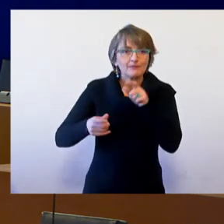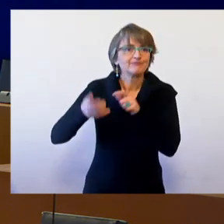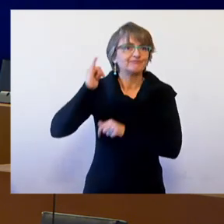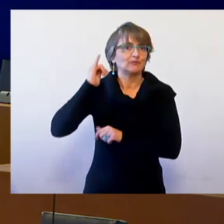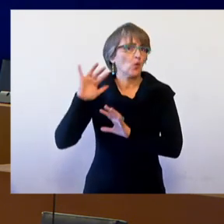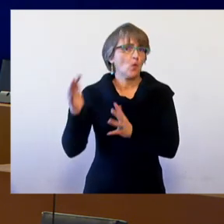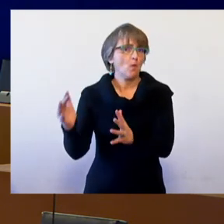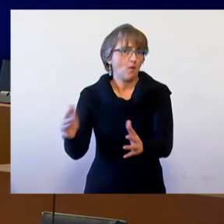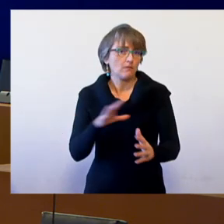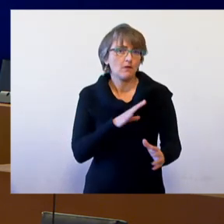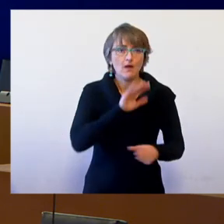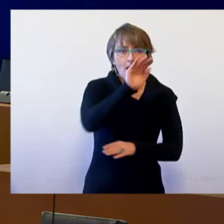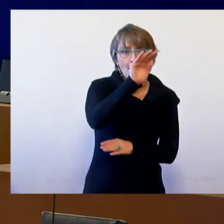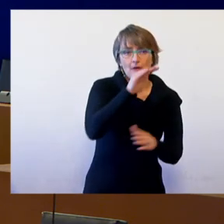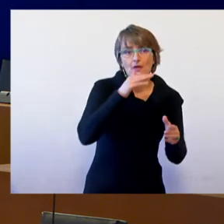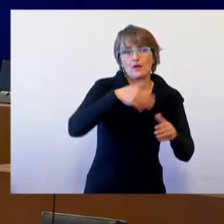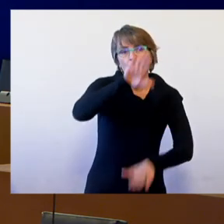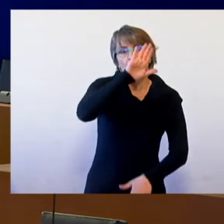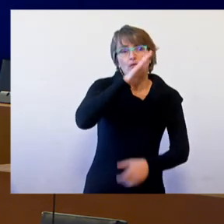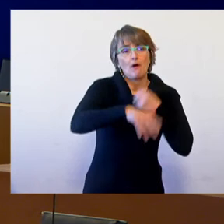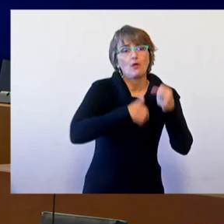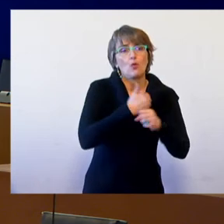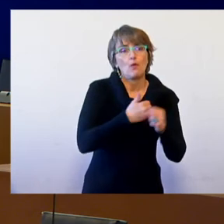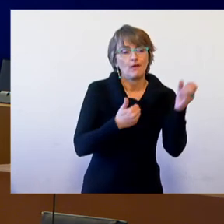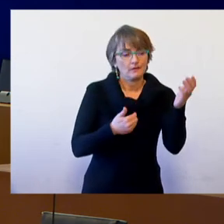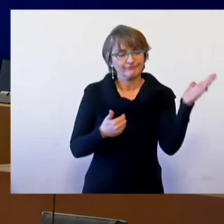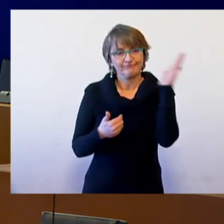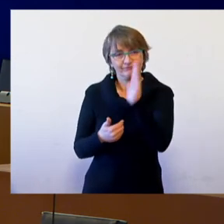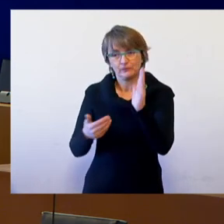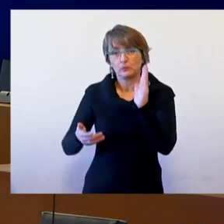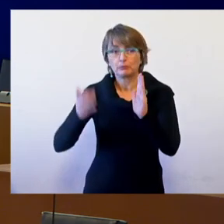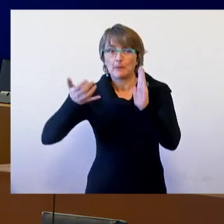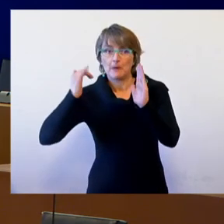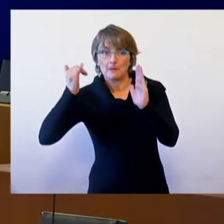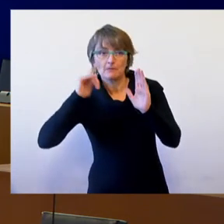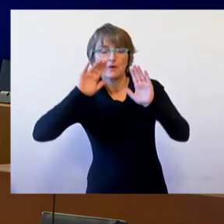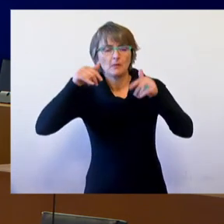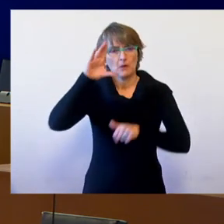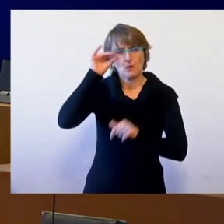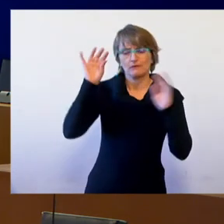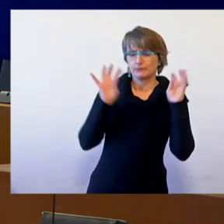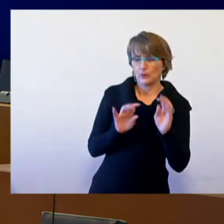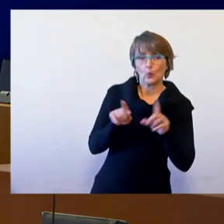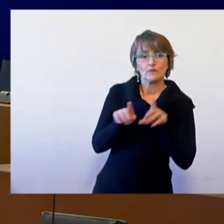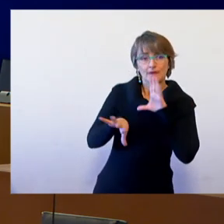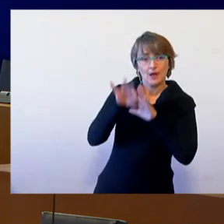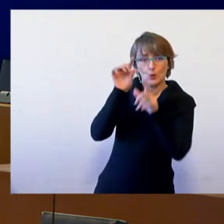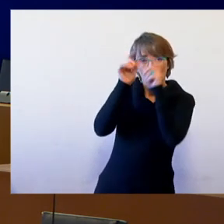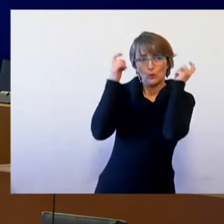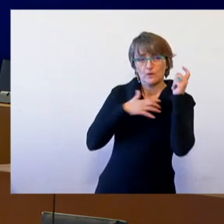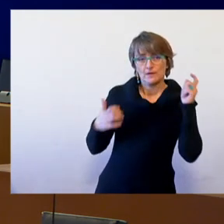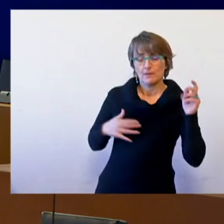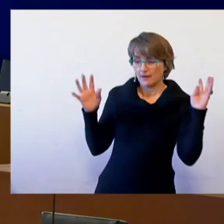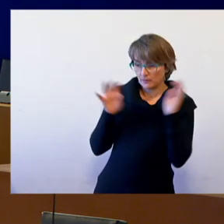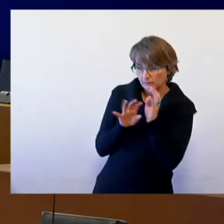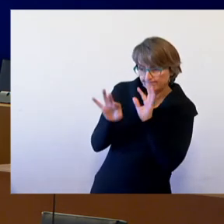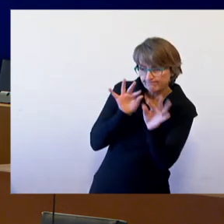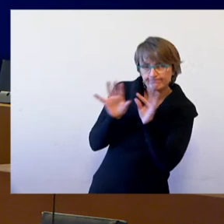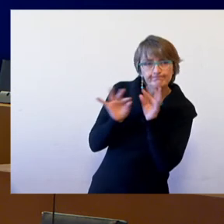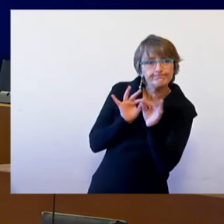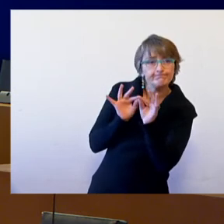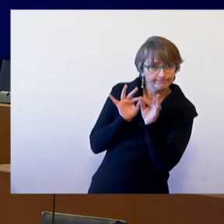un appel à candidature annuel, puis sont sélectionnés par un jury composé de professionnels et d'élus municipaux.